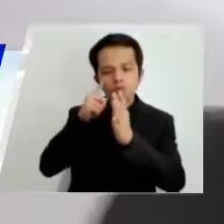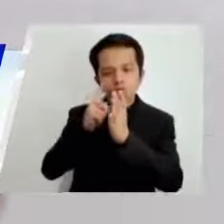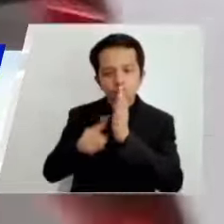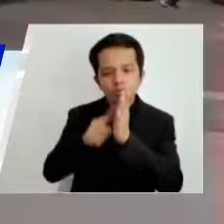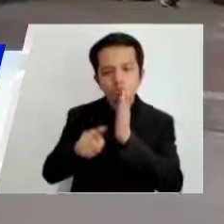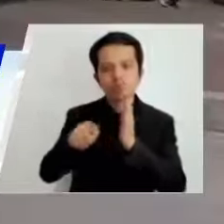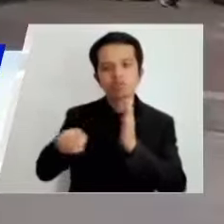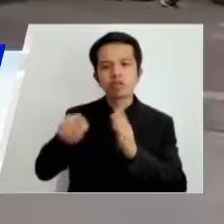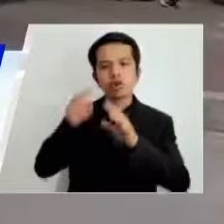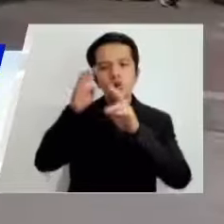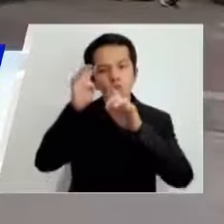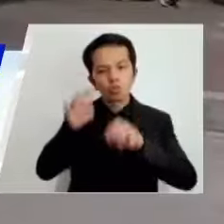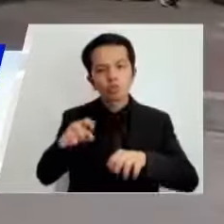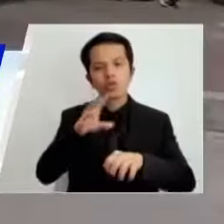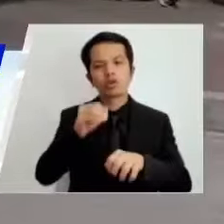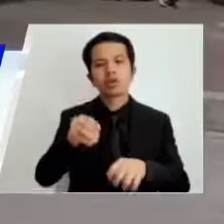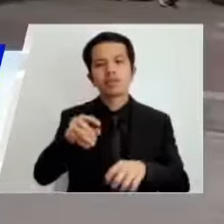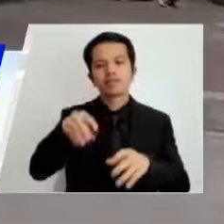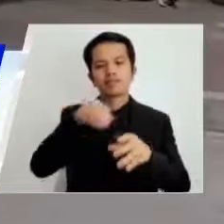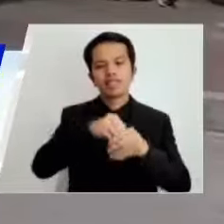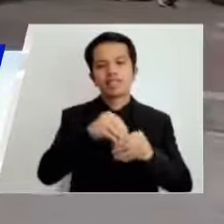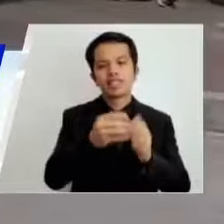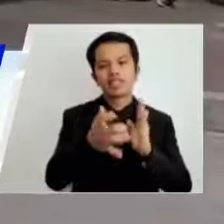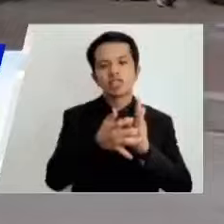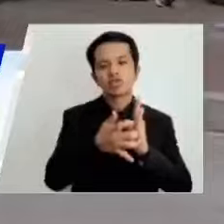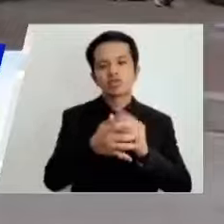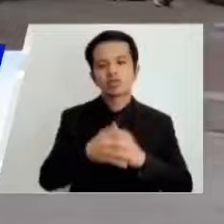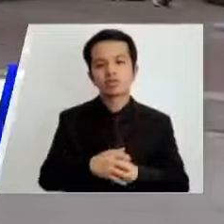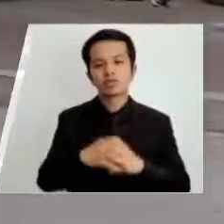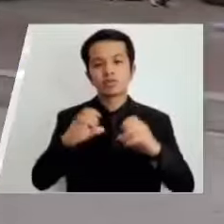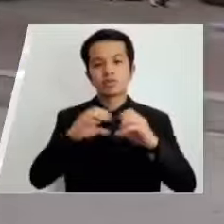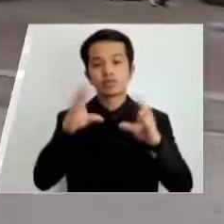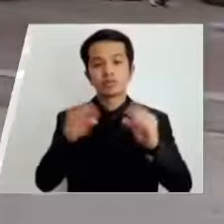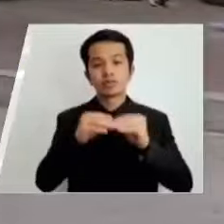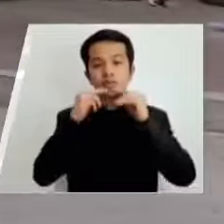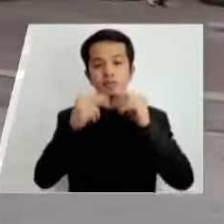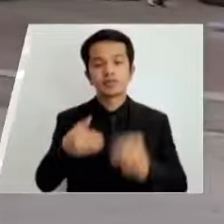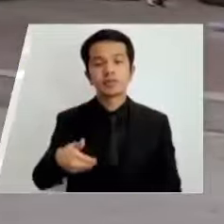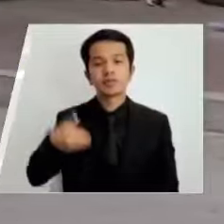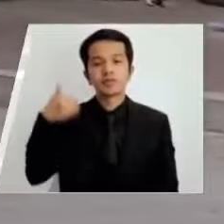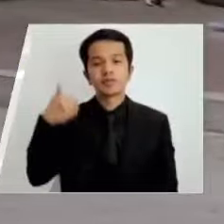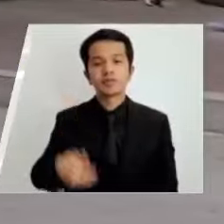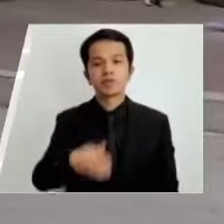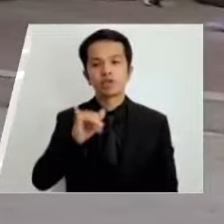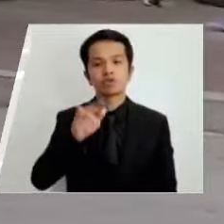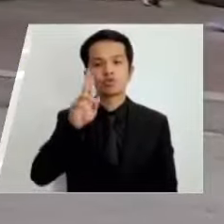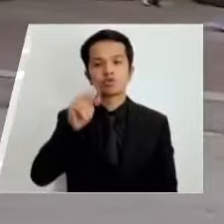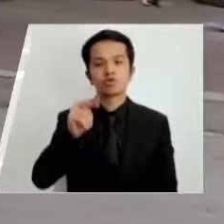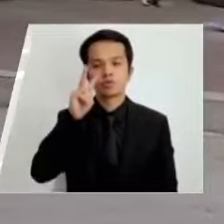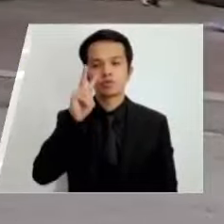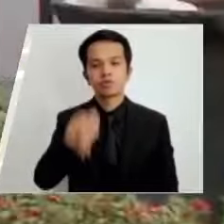at iba pang gadgets sa loob. Para sa GMA Integrated News, June Veneracion ang inyong saksi.